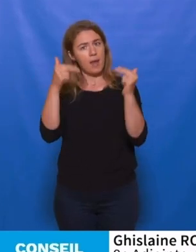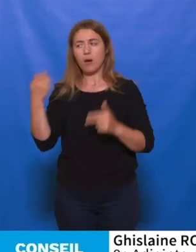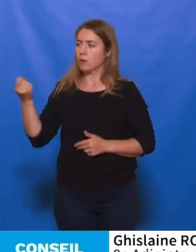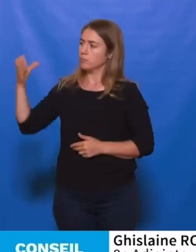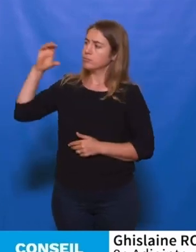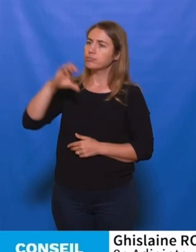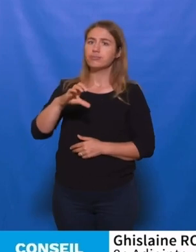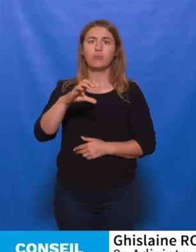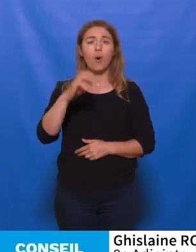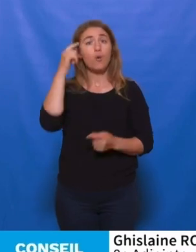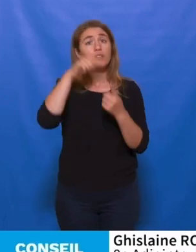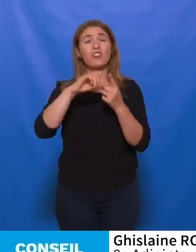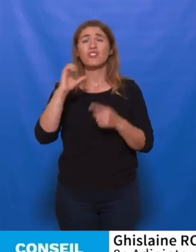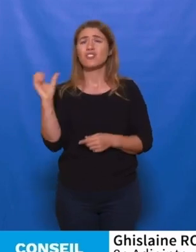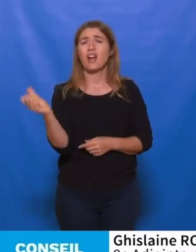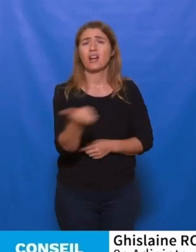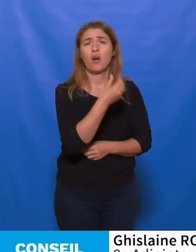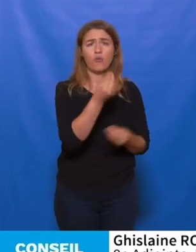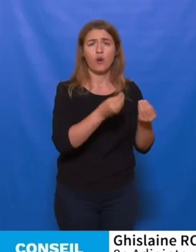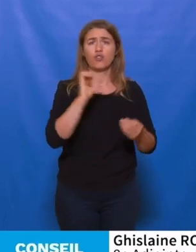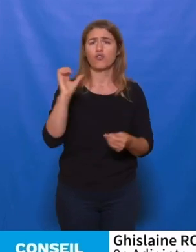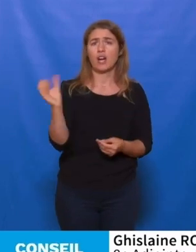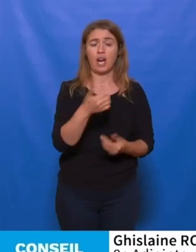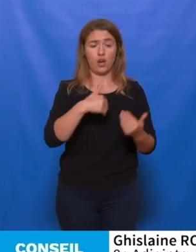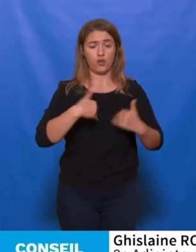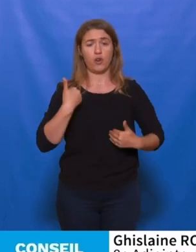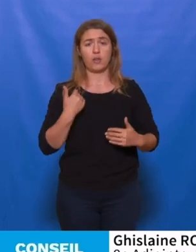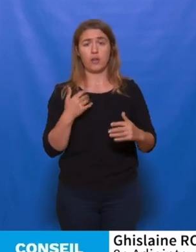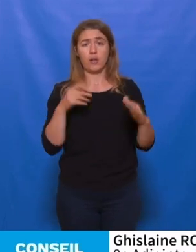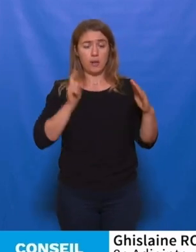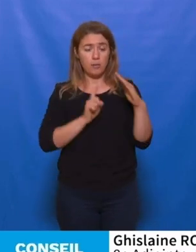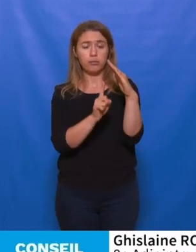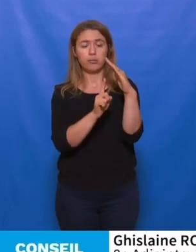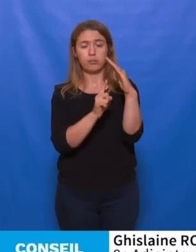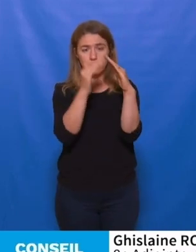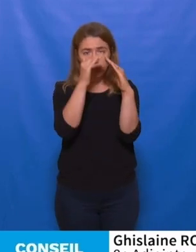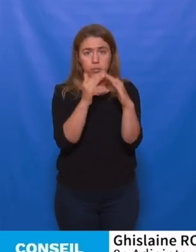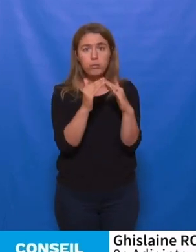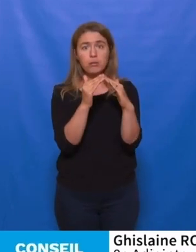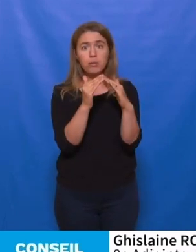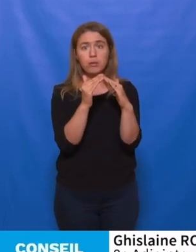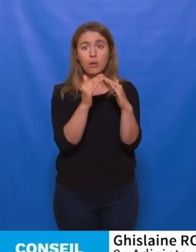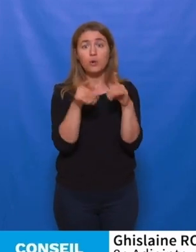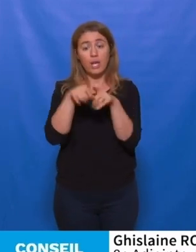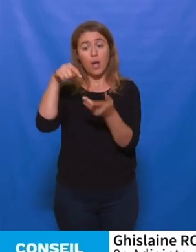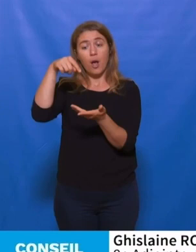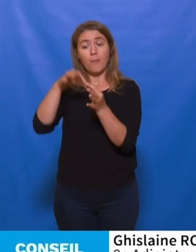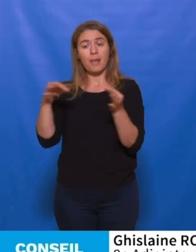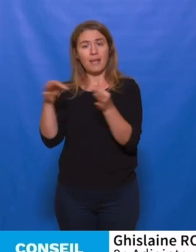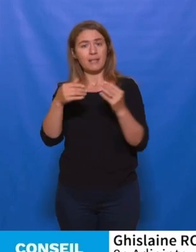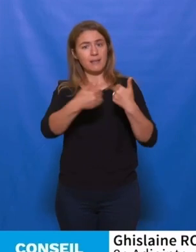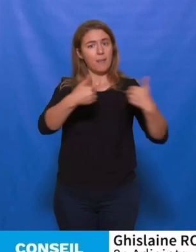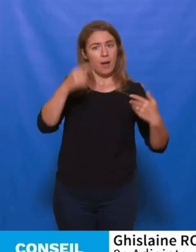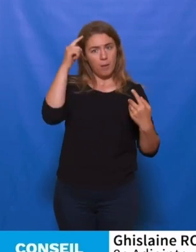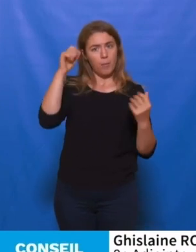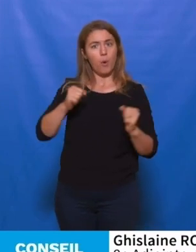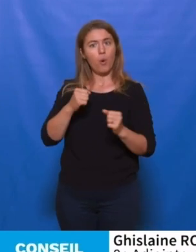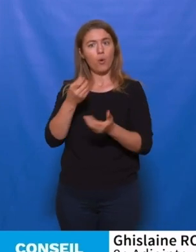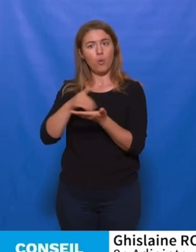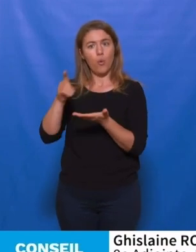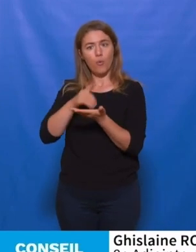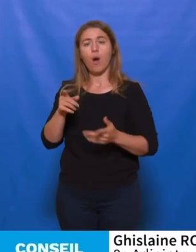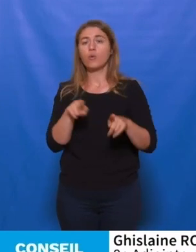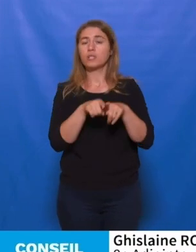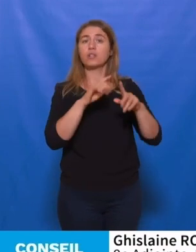chaque enfant et à chaque jeune non seulement d'avoir un toit, mais aussi une pièce où il peut faire ses devoirs et un logement